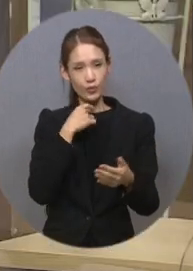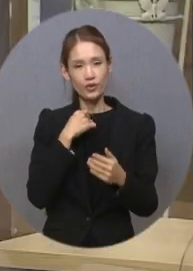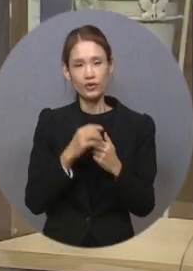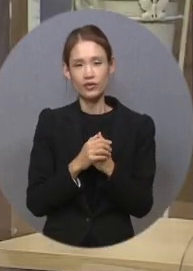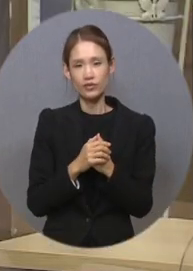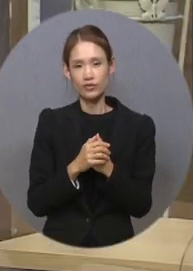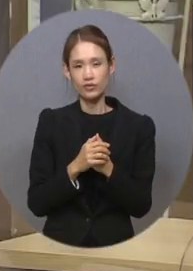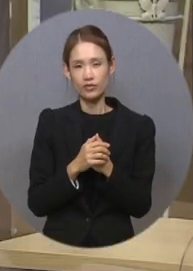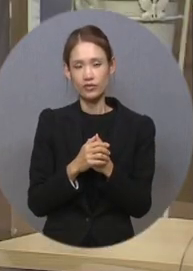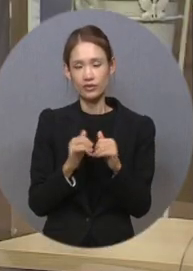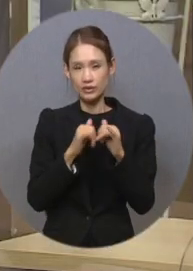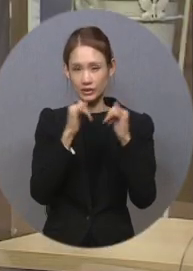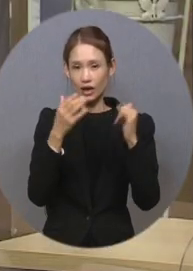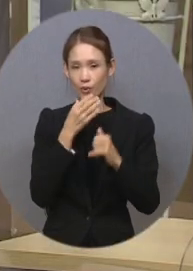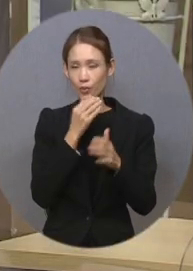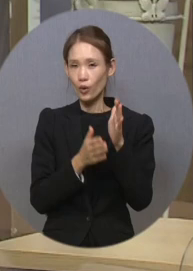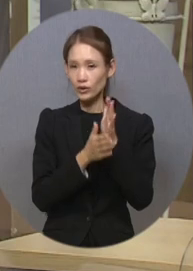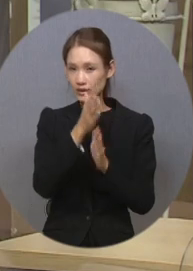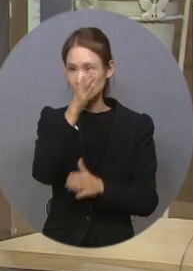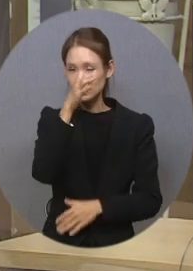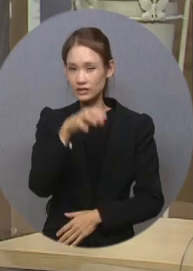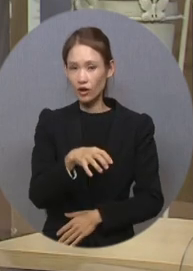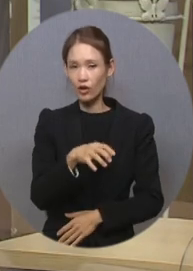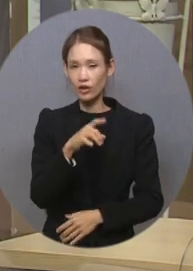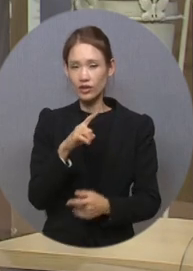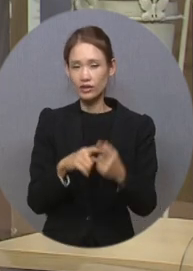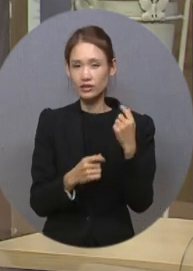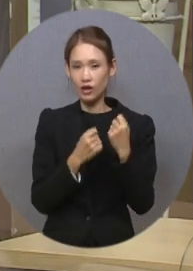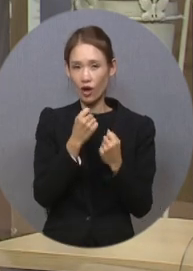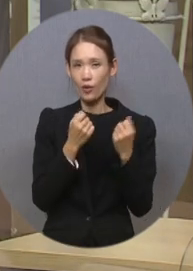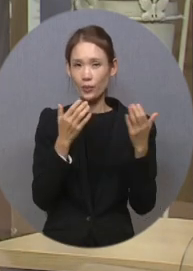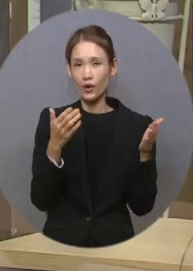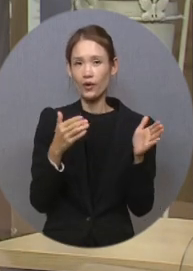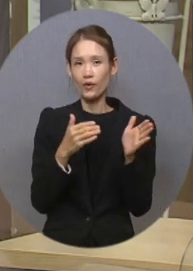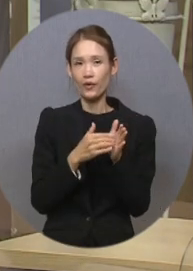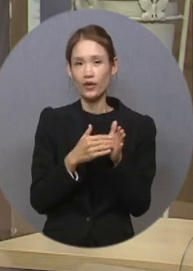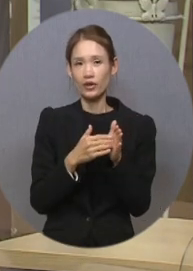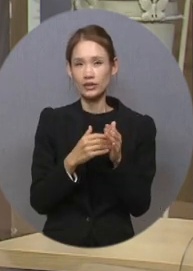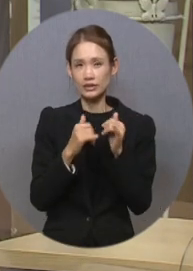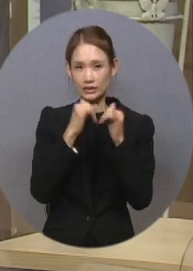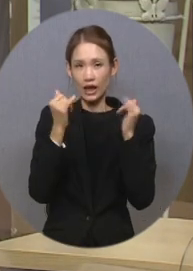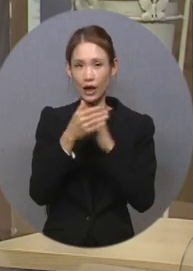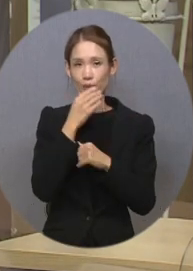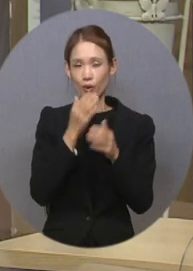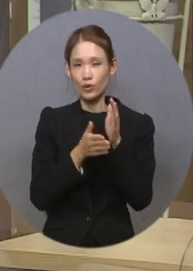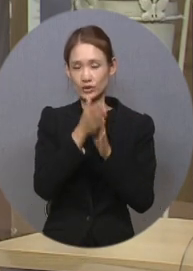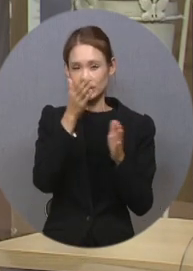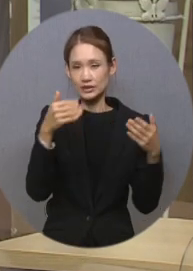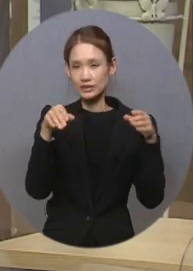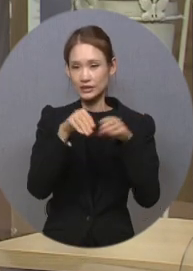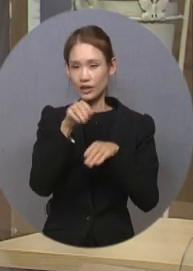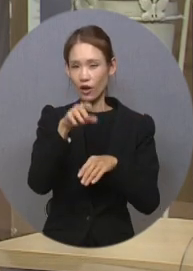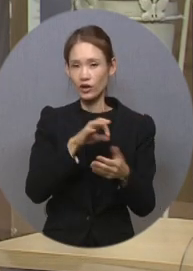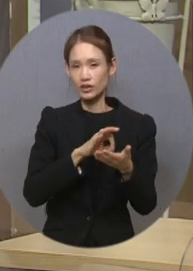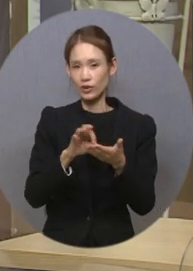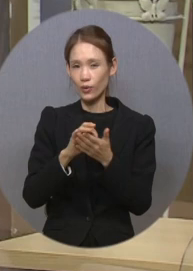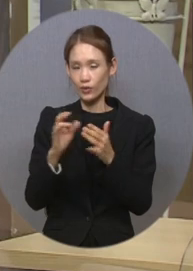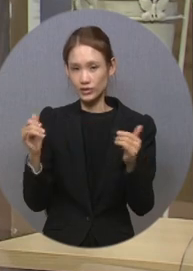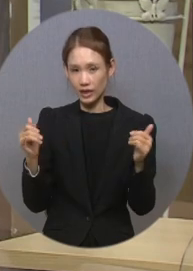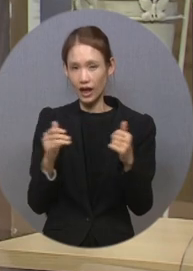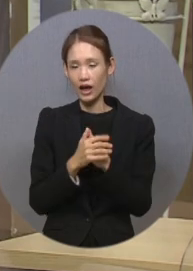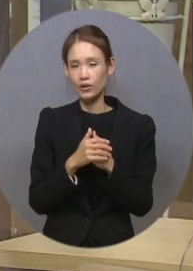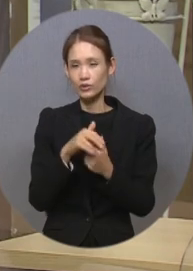또 이제 사회복지시설에 대해서도 잠시 말씀을 해주셨습니다. 이런 사회복지시설을 이용하는 이용자분들도